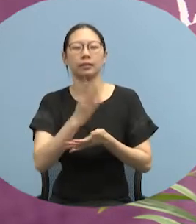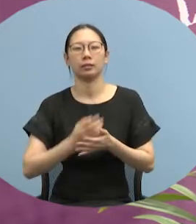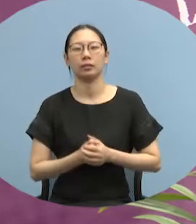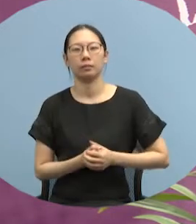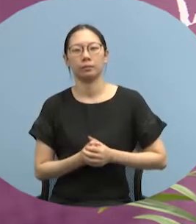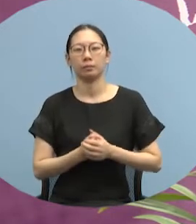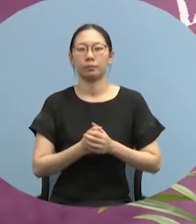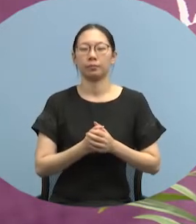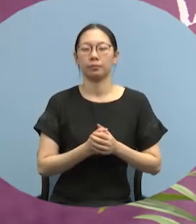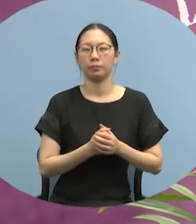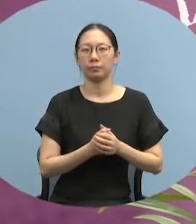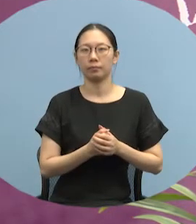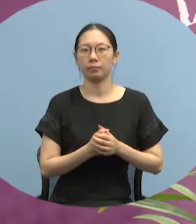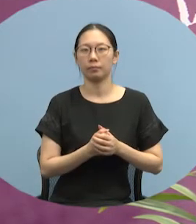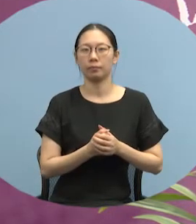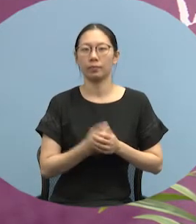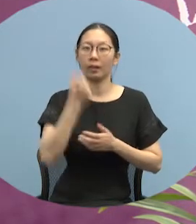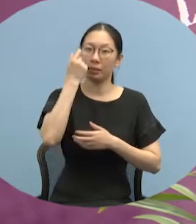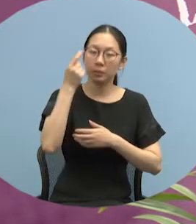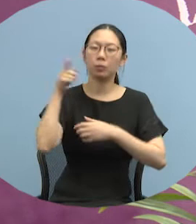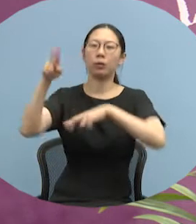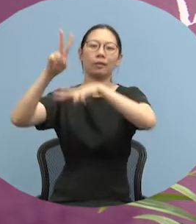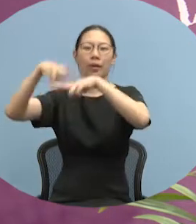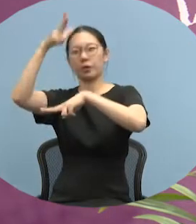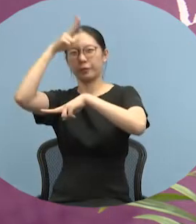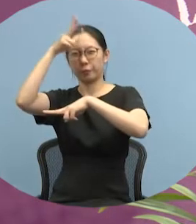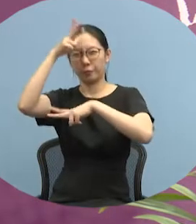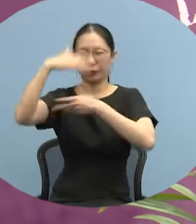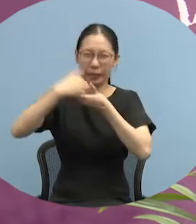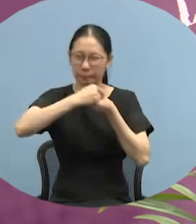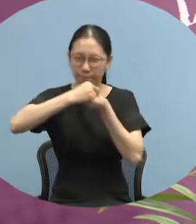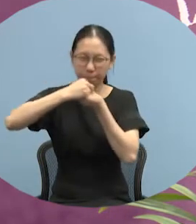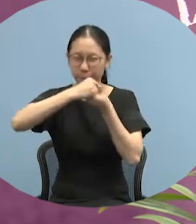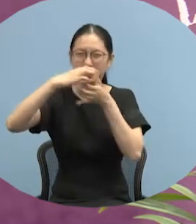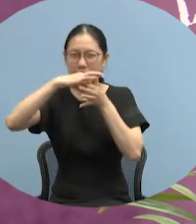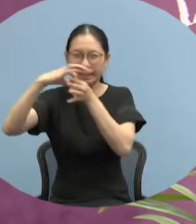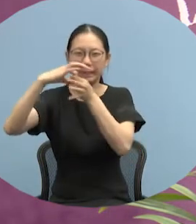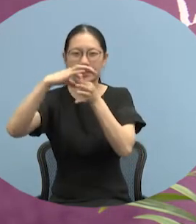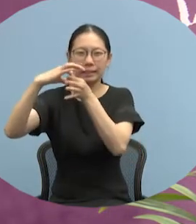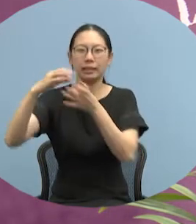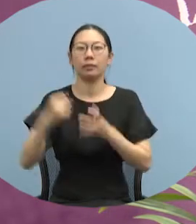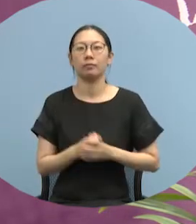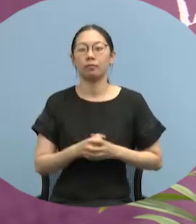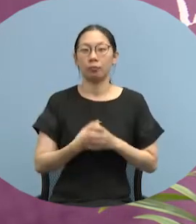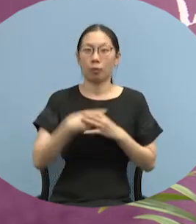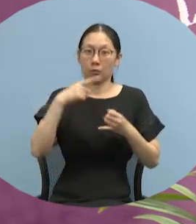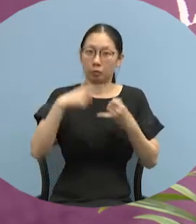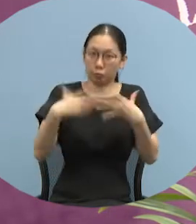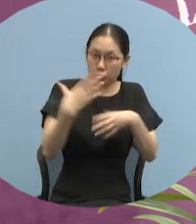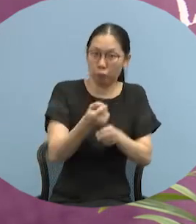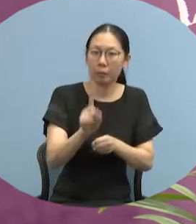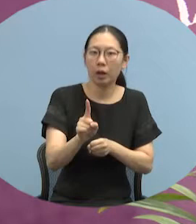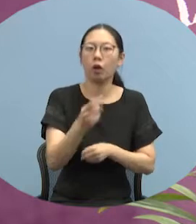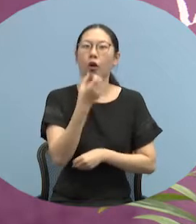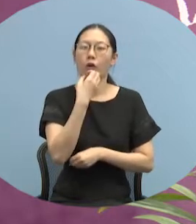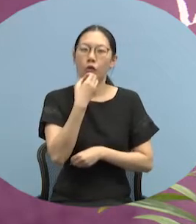有跟中央有非常緊密的合作，我的結論是香港的病和